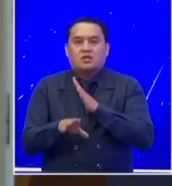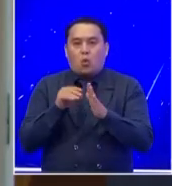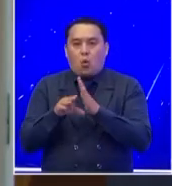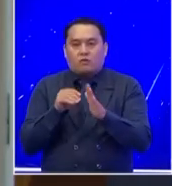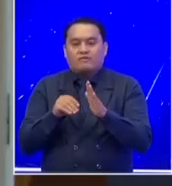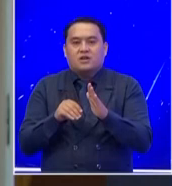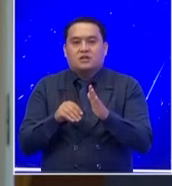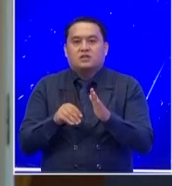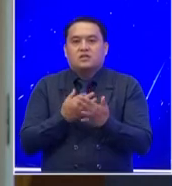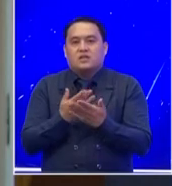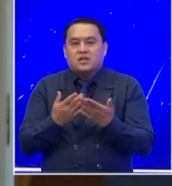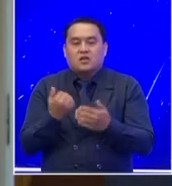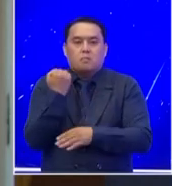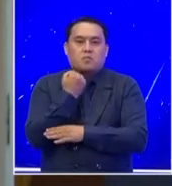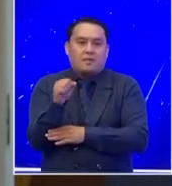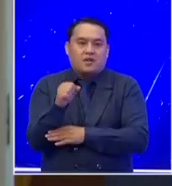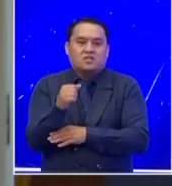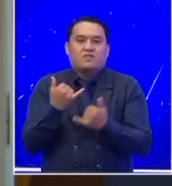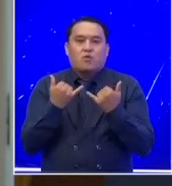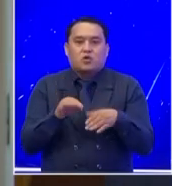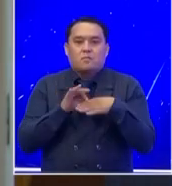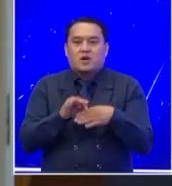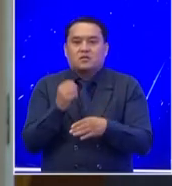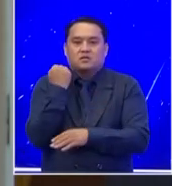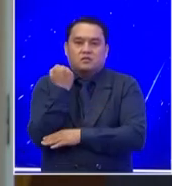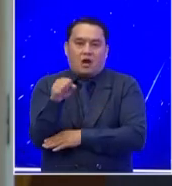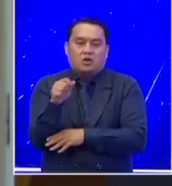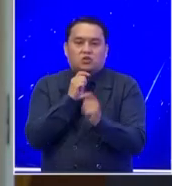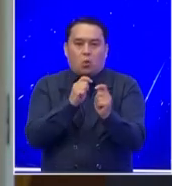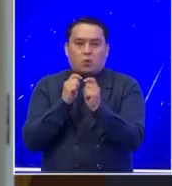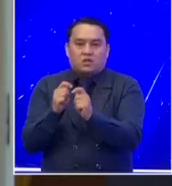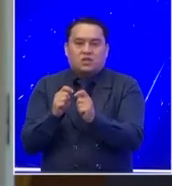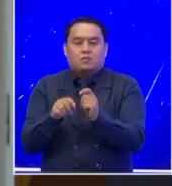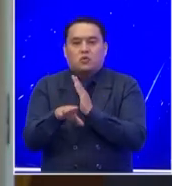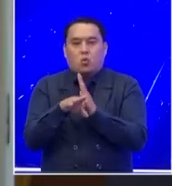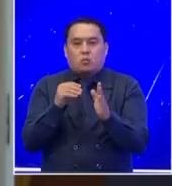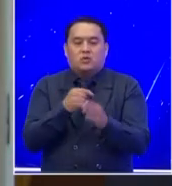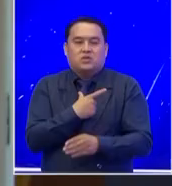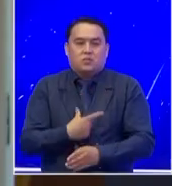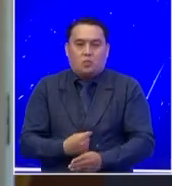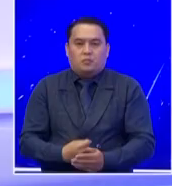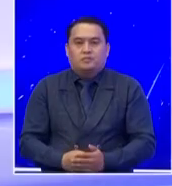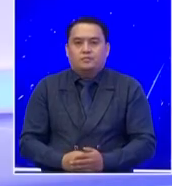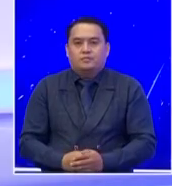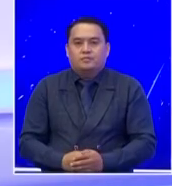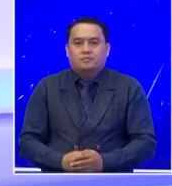голосования определили сразу несколько победителей. Сегодня провели награждение и вручили им дипломы и денежные призы.